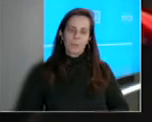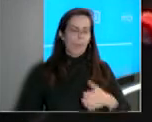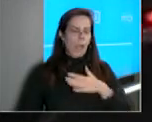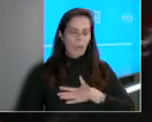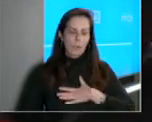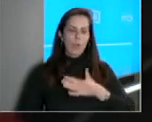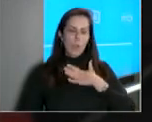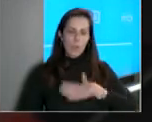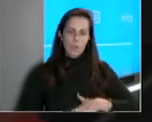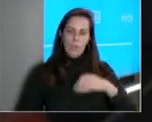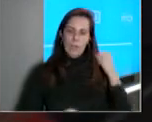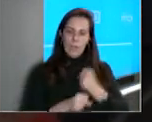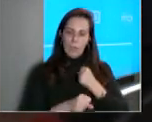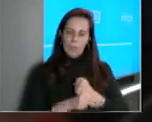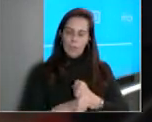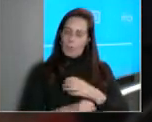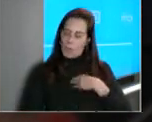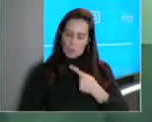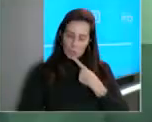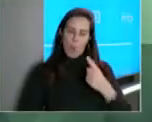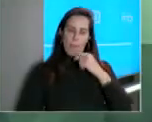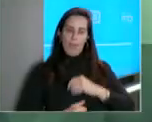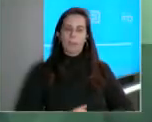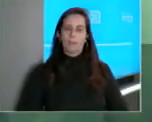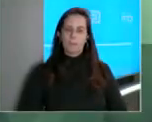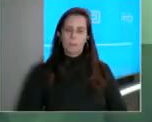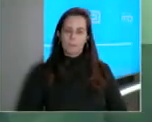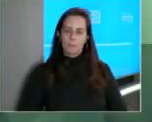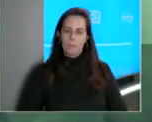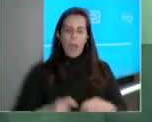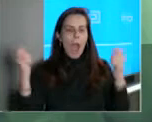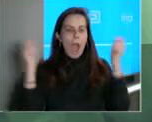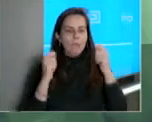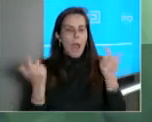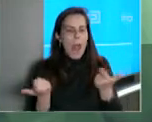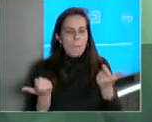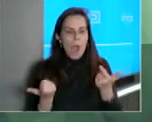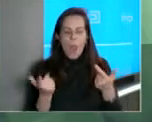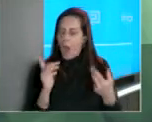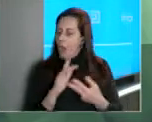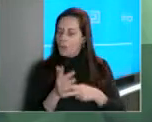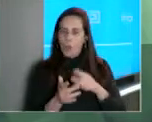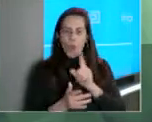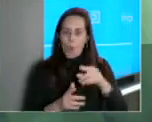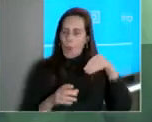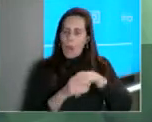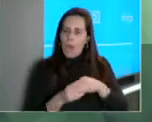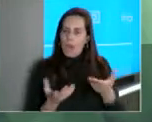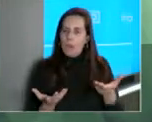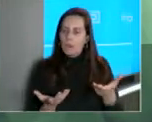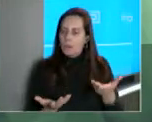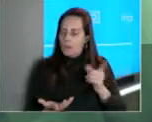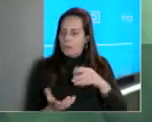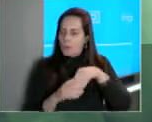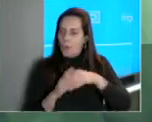אני מתכוון ליישם התחייבות זו. ההפתעה נבע מהסיבה שהתוכנית לא הייתה חלק ממצע של